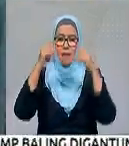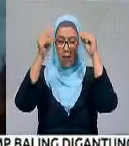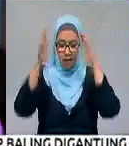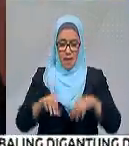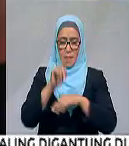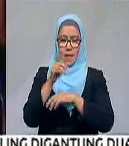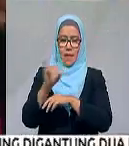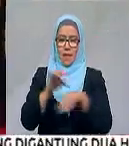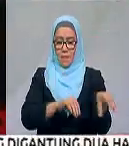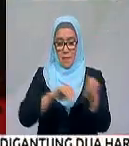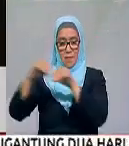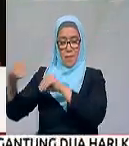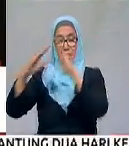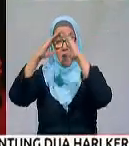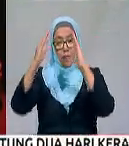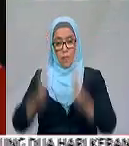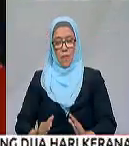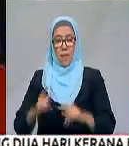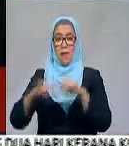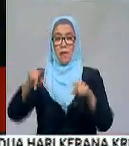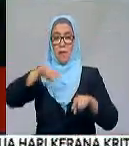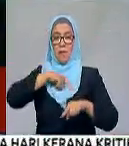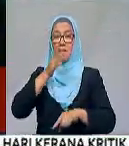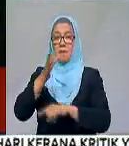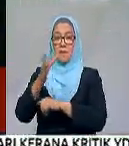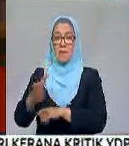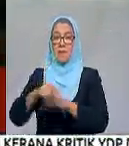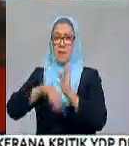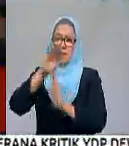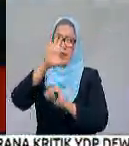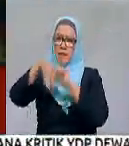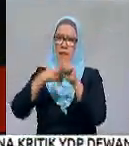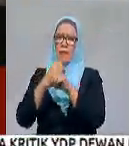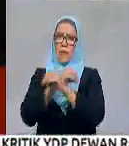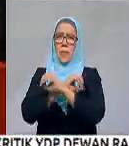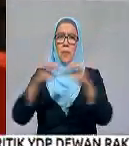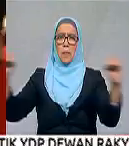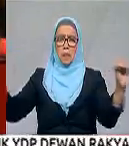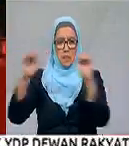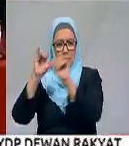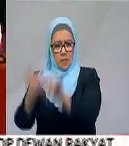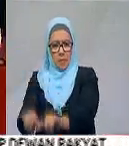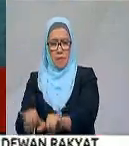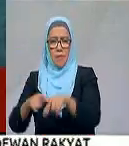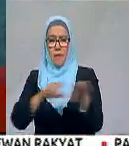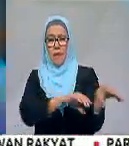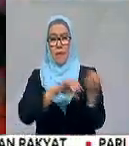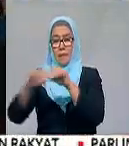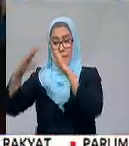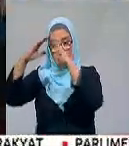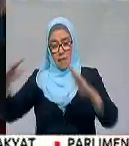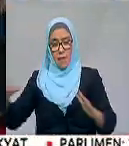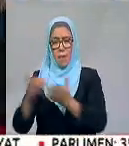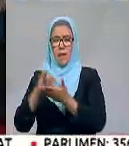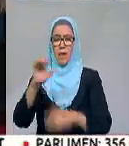pusaka peninggalan arwah neneknya yang sudah lebih 5 tahun tidak didiami. Dan sejak berpindah ke rumah tersebut, Azlinda sering